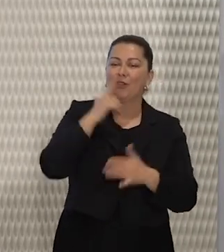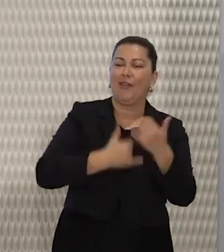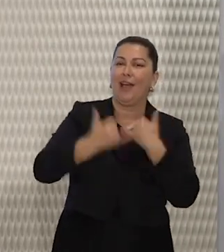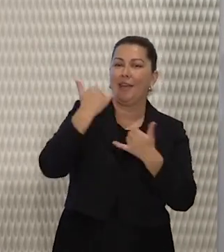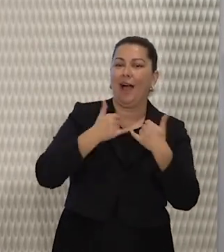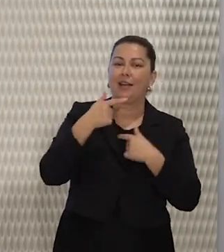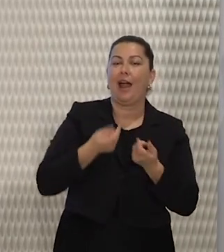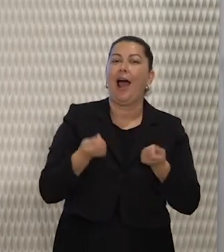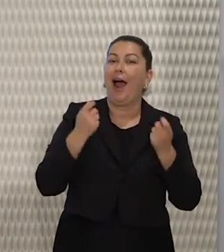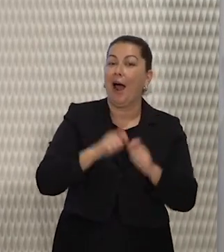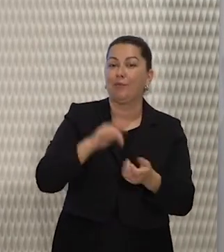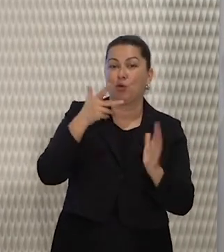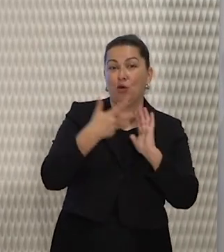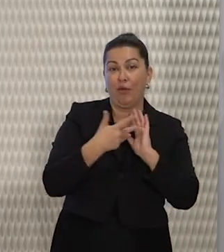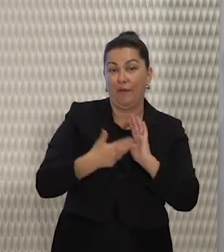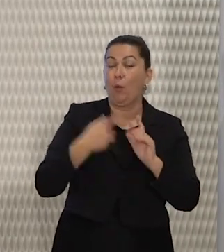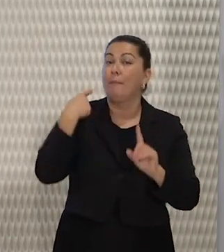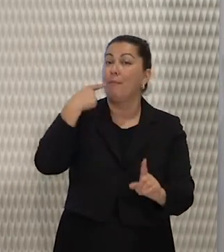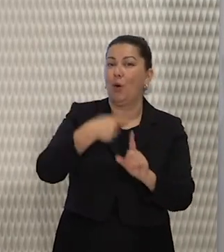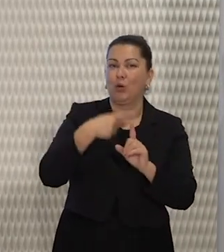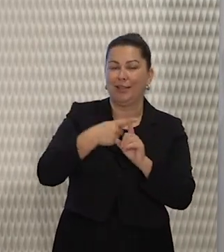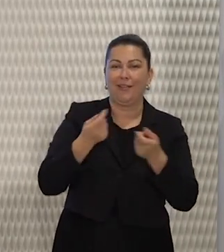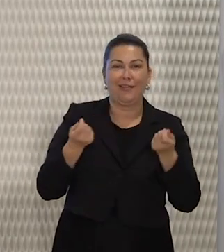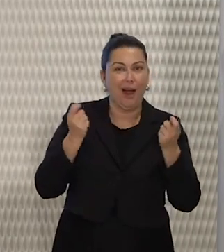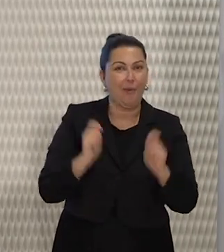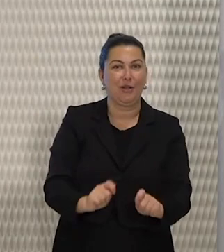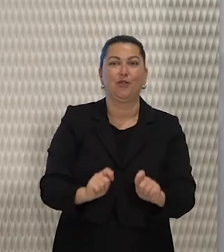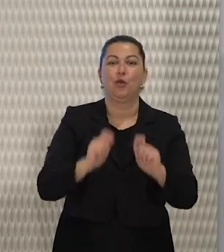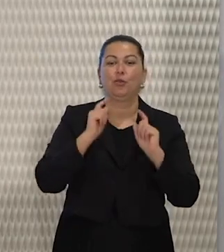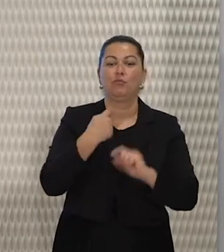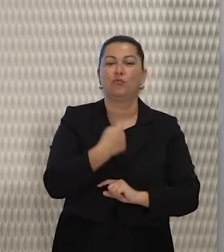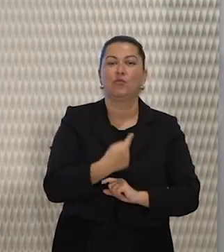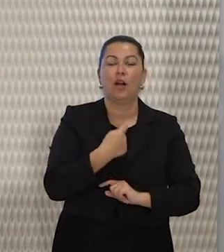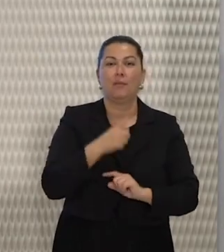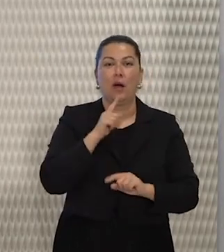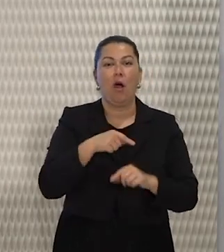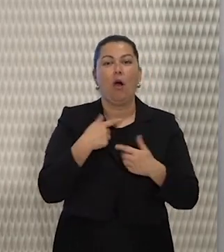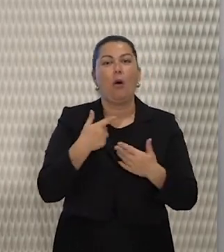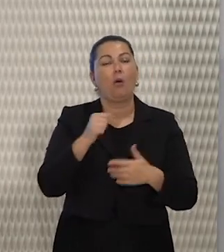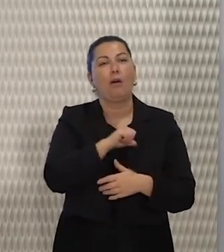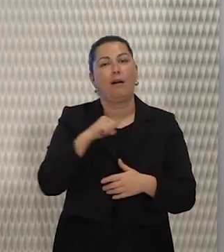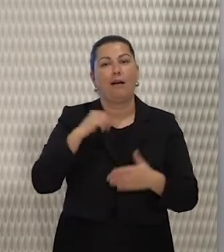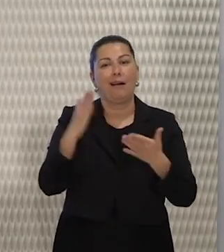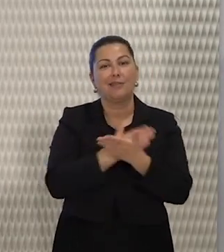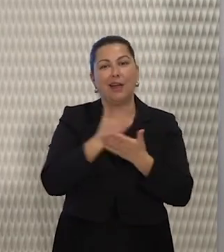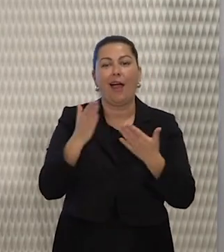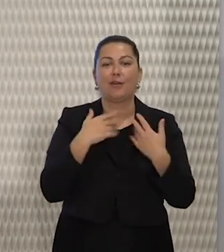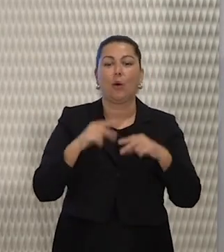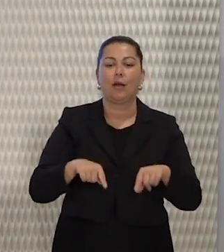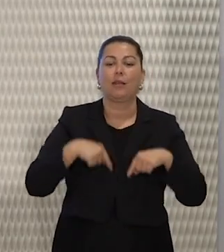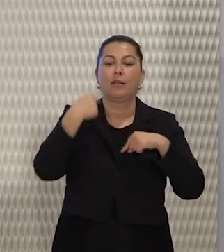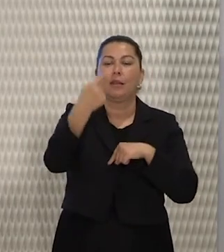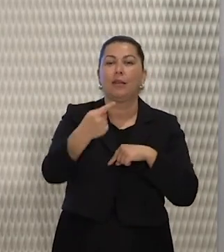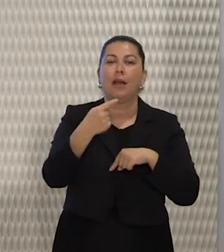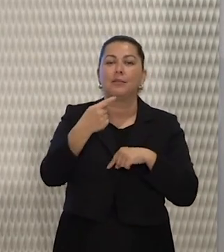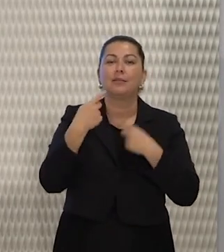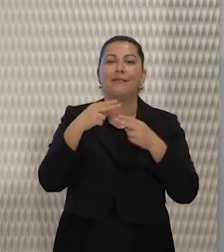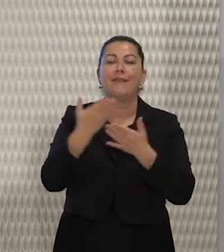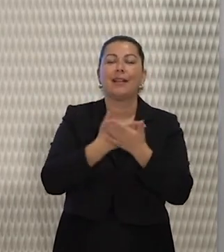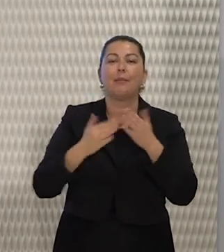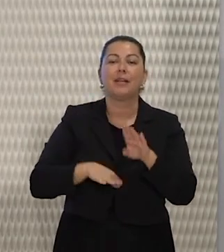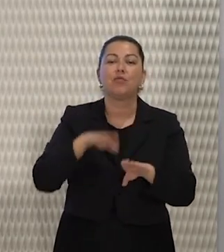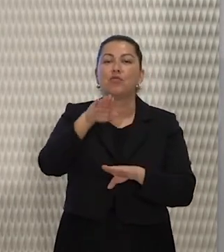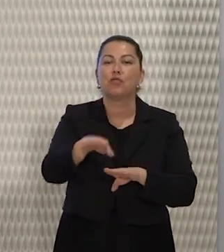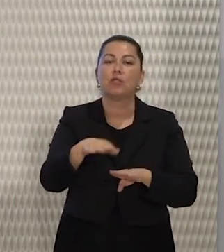2 Jahren die Abschlussprüfung positiv absolviert, hat aber dann für sich beschlossen, sein nächster Weiterbildungsschritt ist